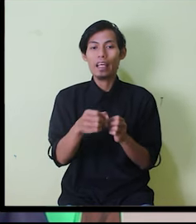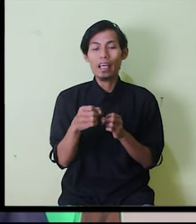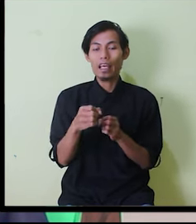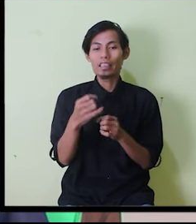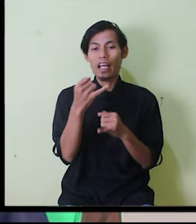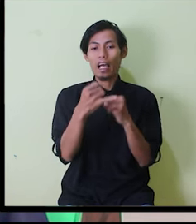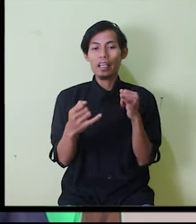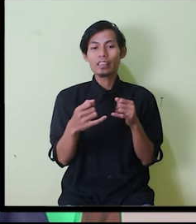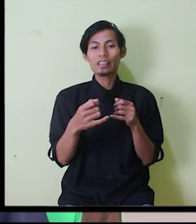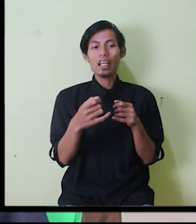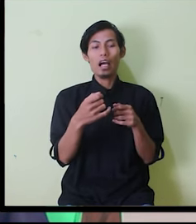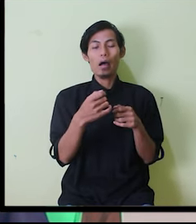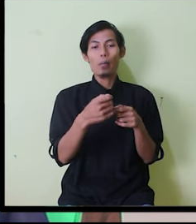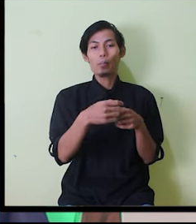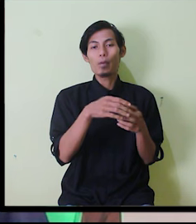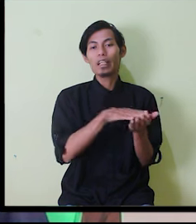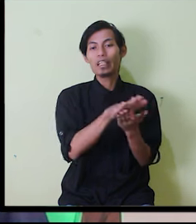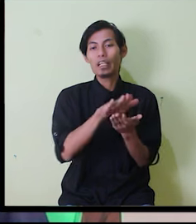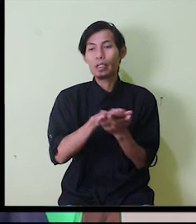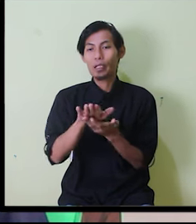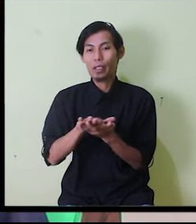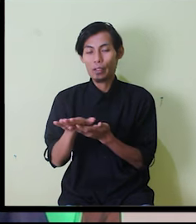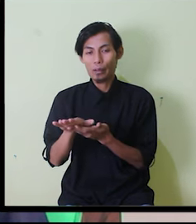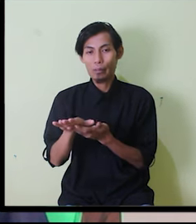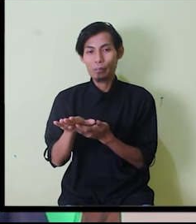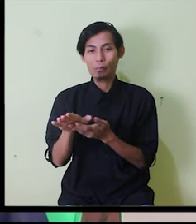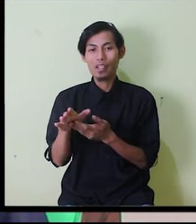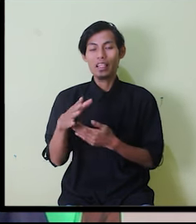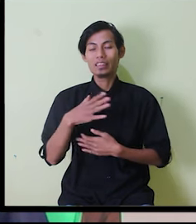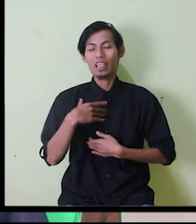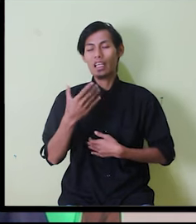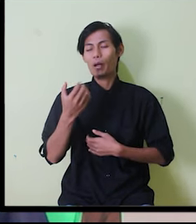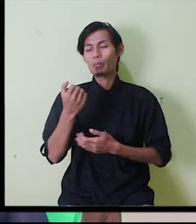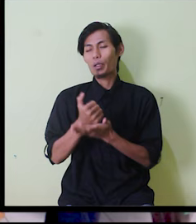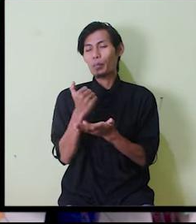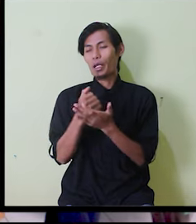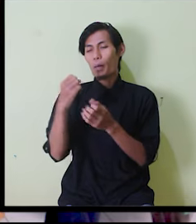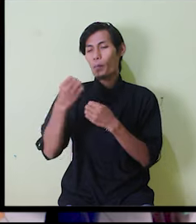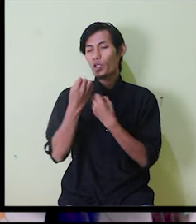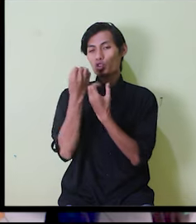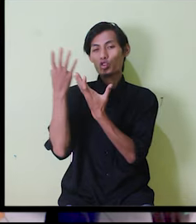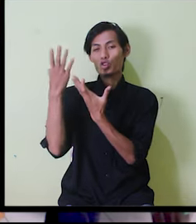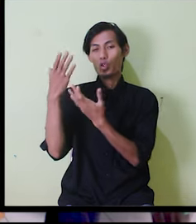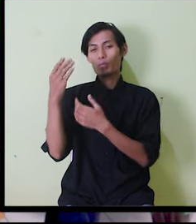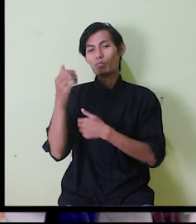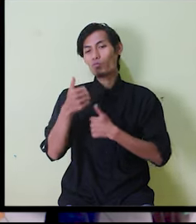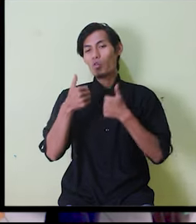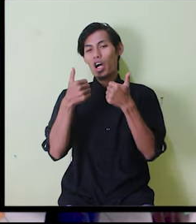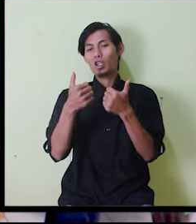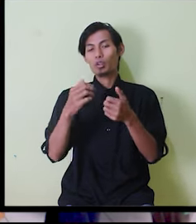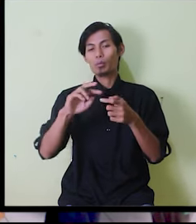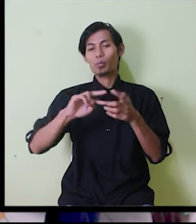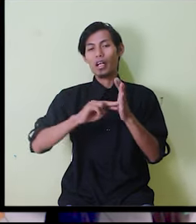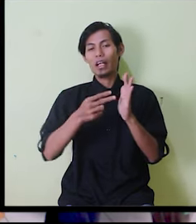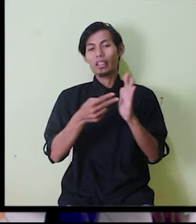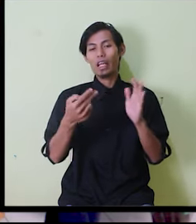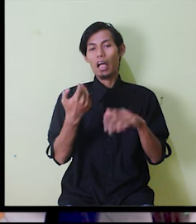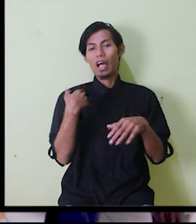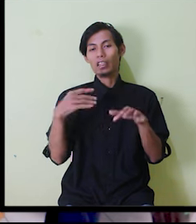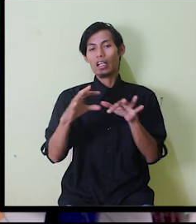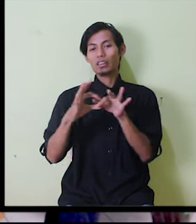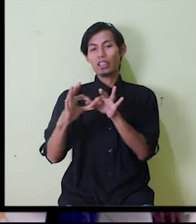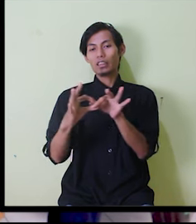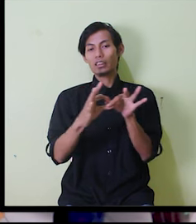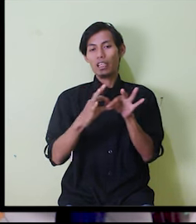akhirnya mendistribusikan juga hasil panennya itu jadi sangat aktiflah Saya sangat bersyukur keren keren ya Berarti ada kolaborasi antara